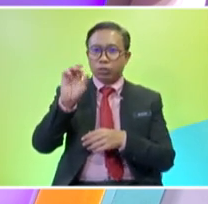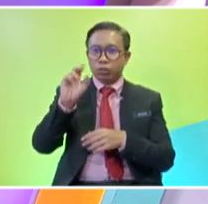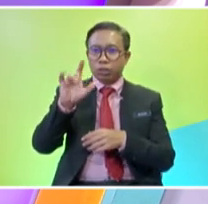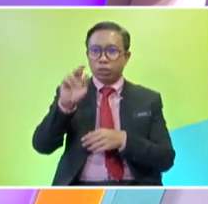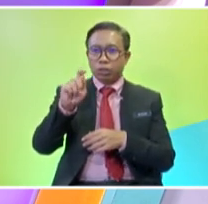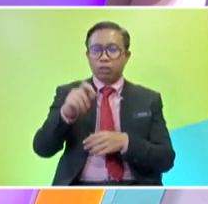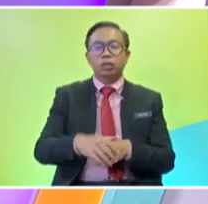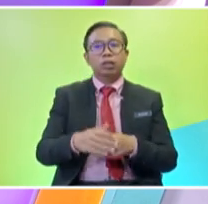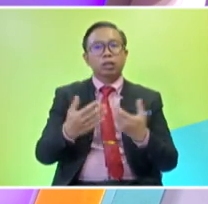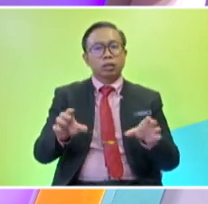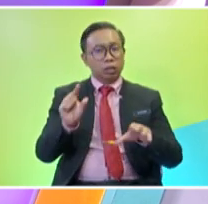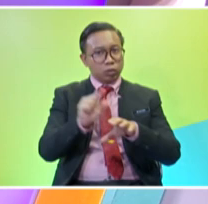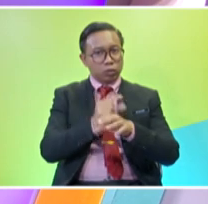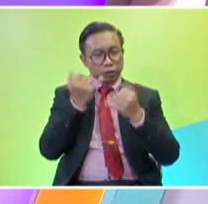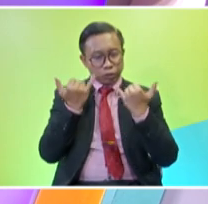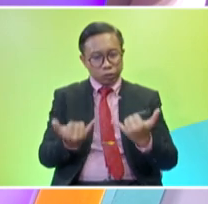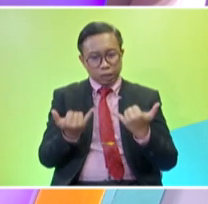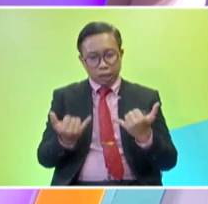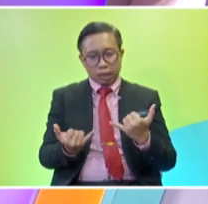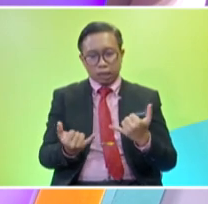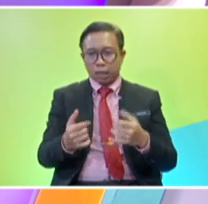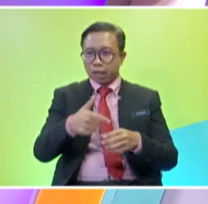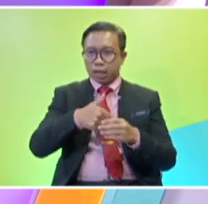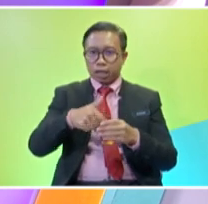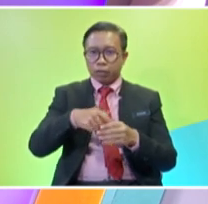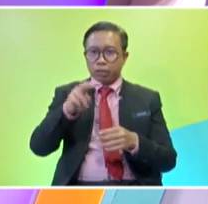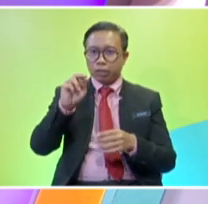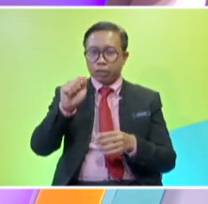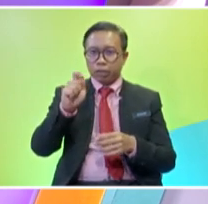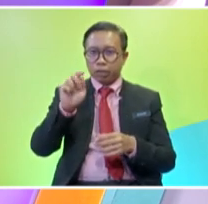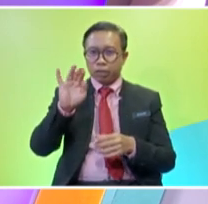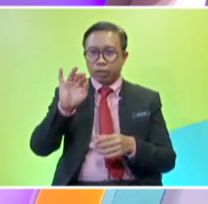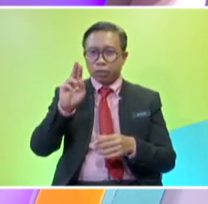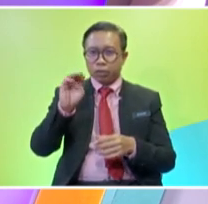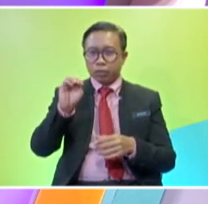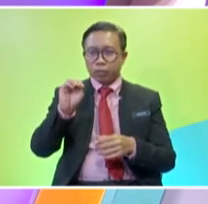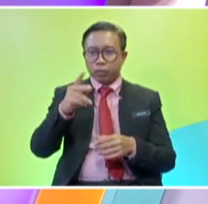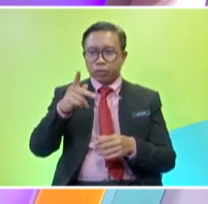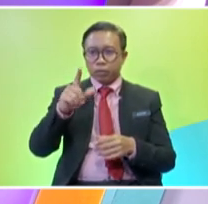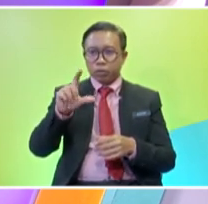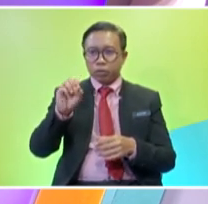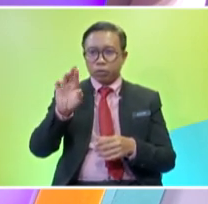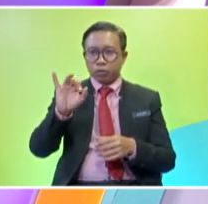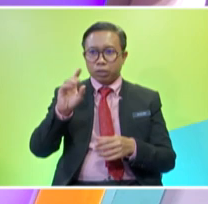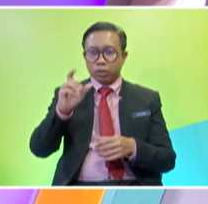elektrolit yang kita gunakan sekarang adalah Larutan natrium klorida oke